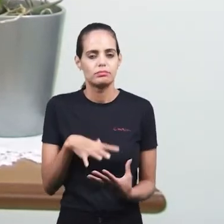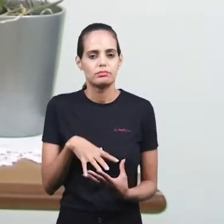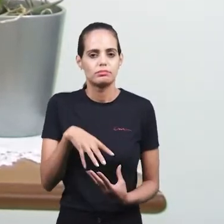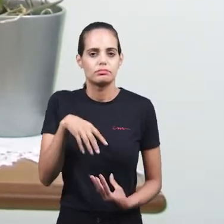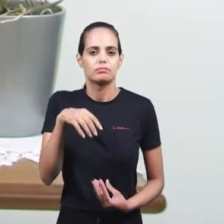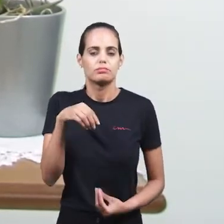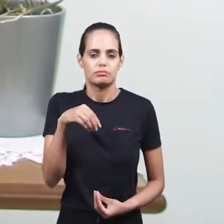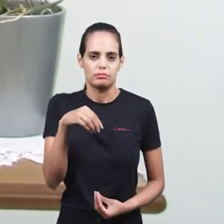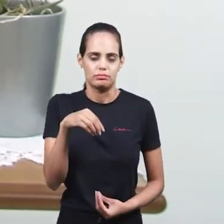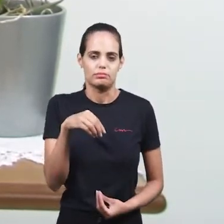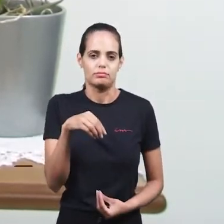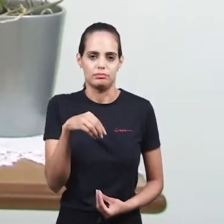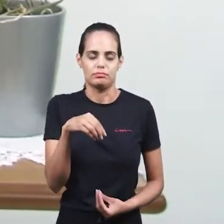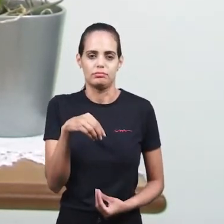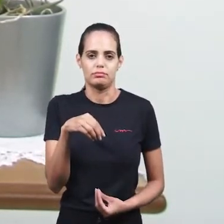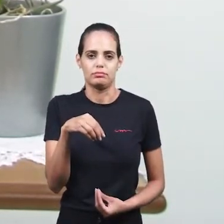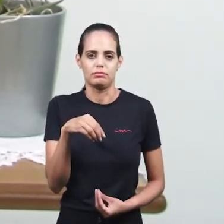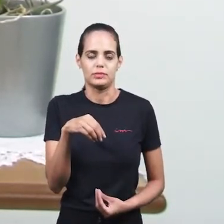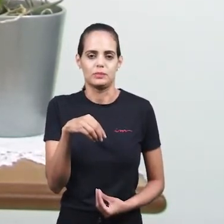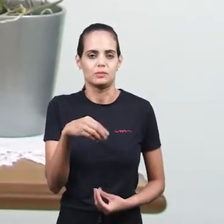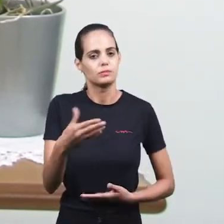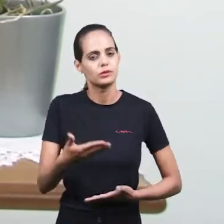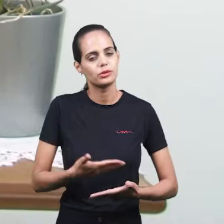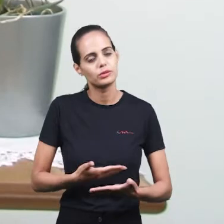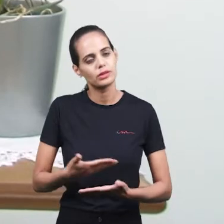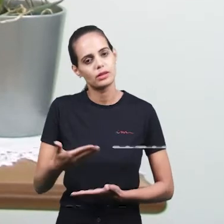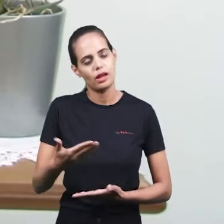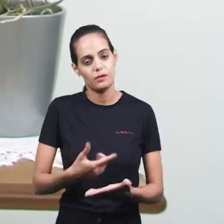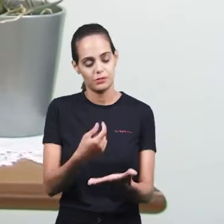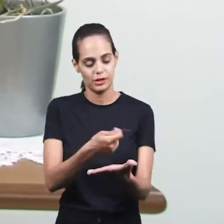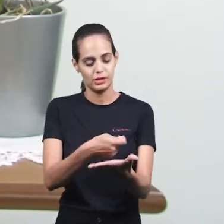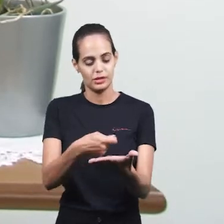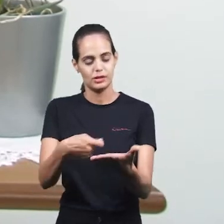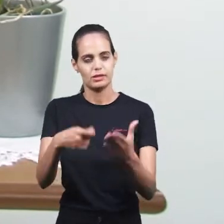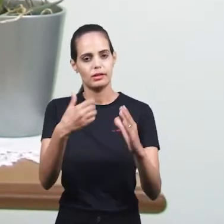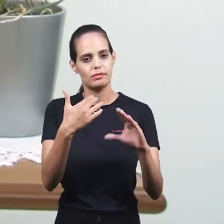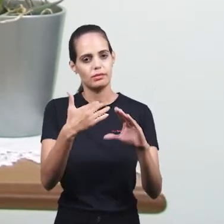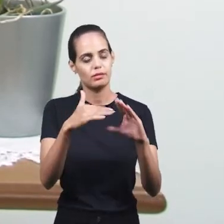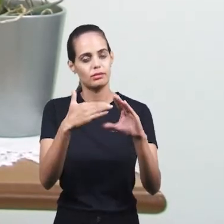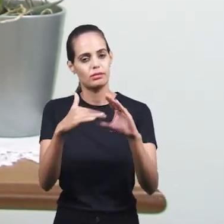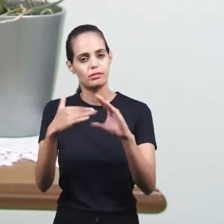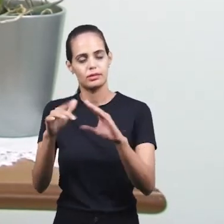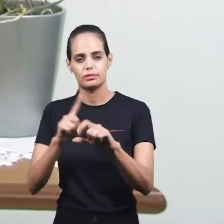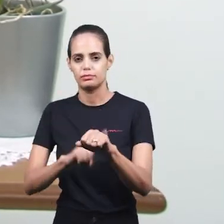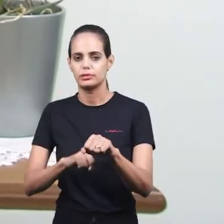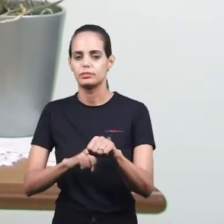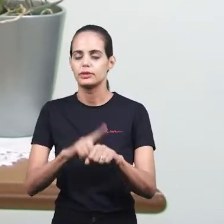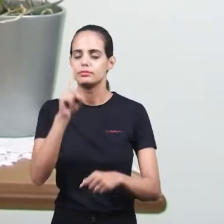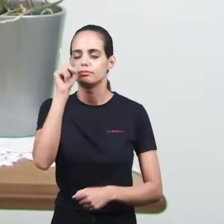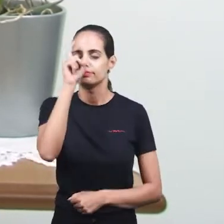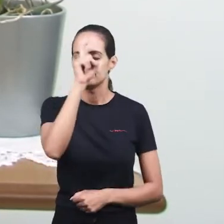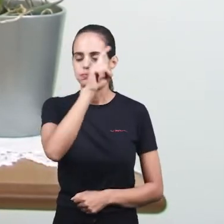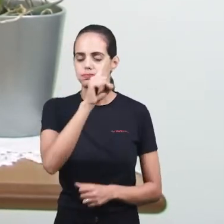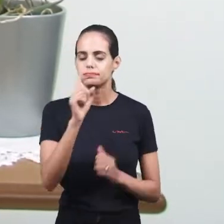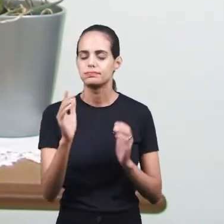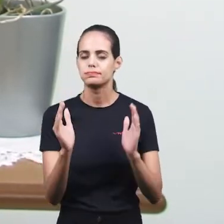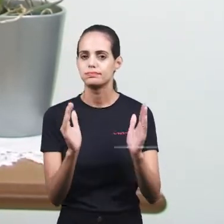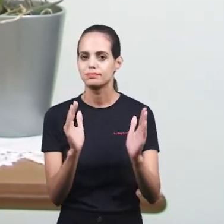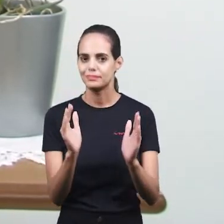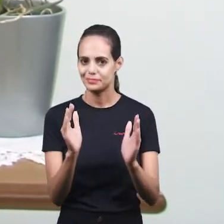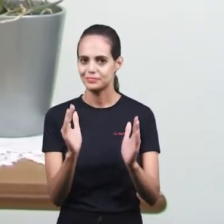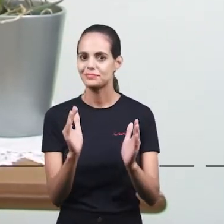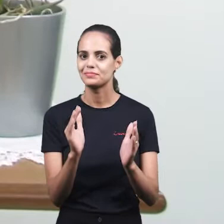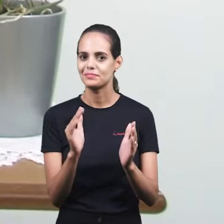любви пасторов к своим церквям, к своим овцам. И пасторане посылают